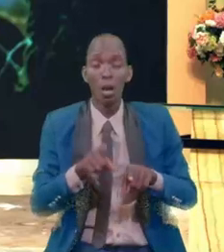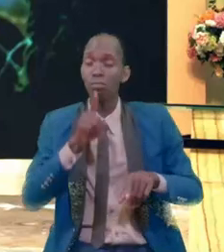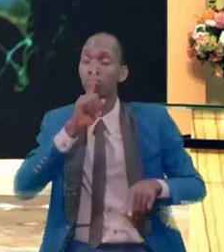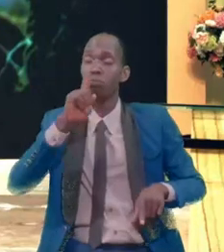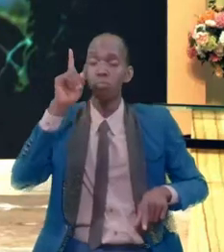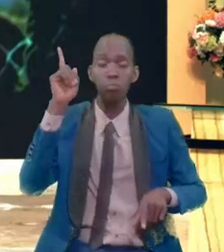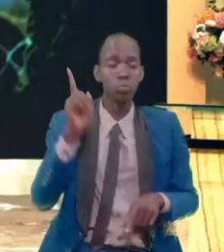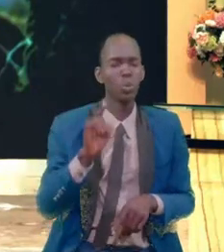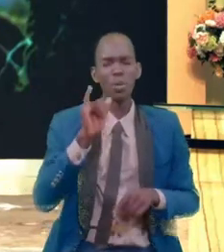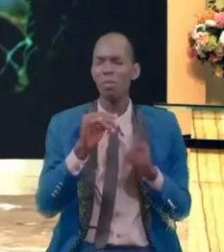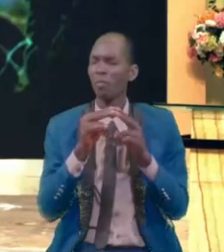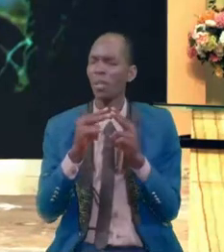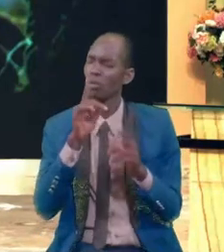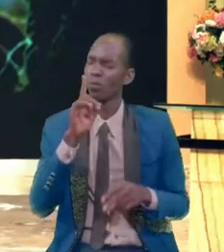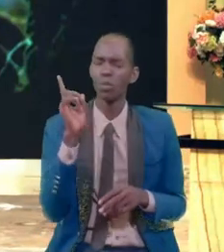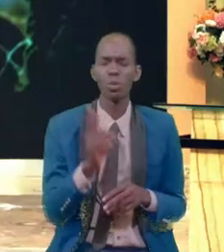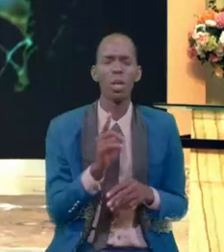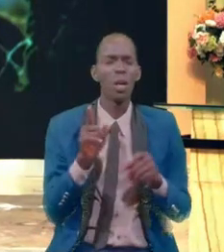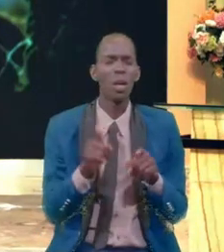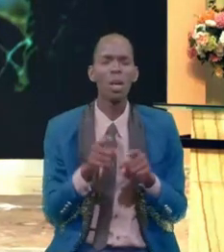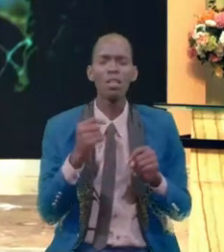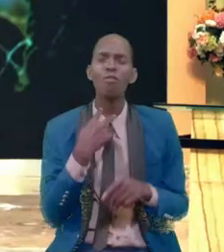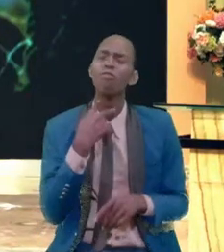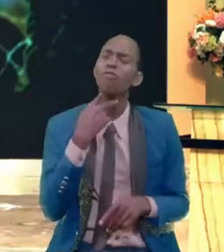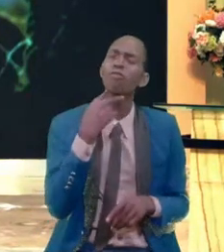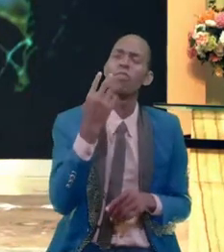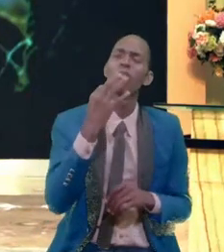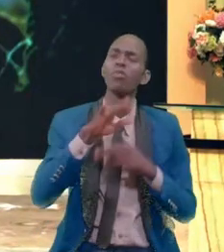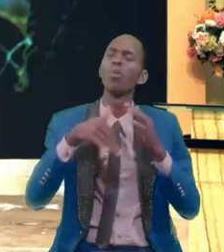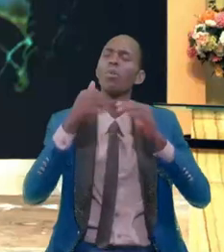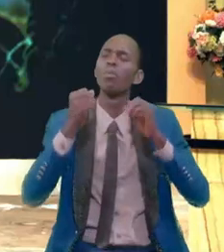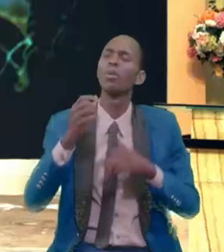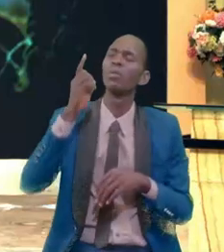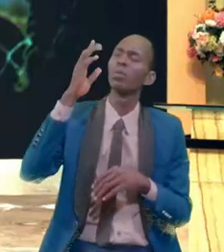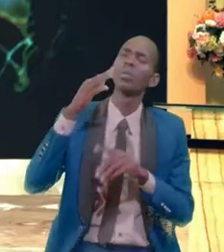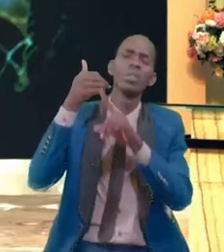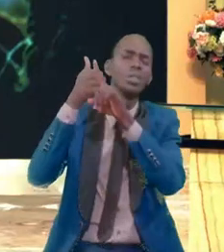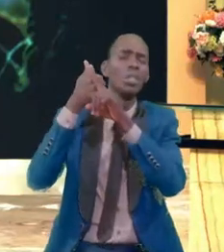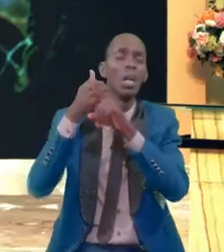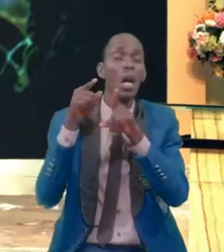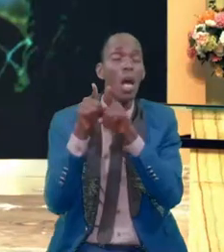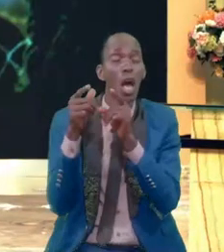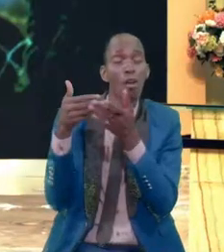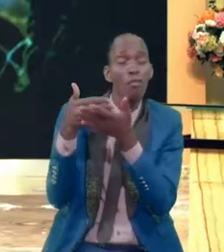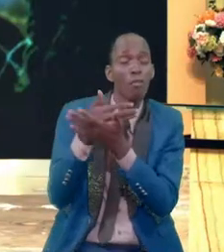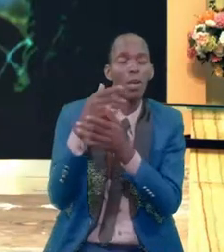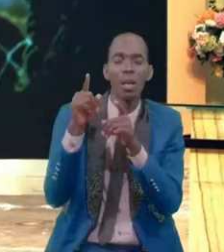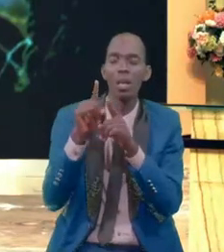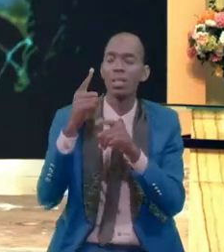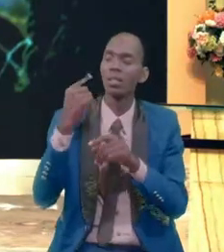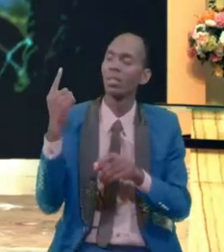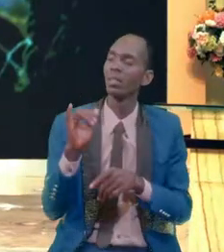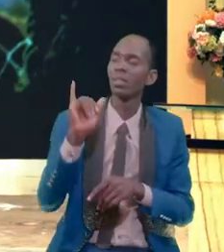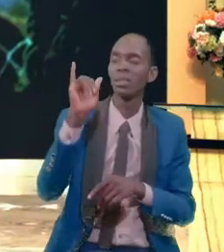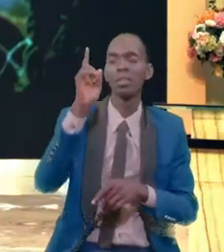Rassurant, c'est rassurant, comme la voix du Tout-Puissant qui rassure. La parole est aussi